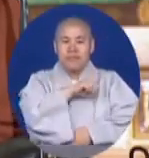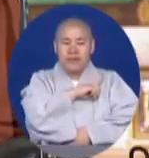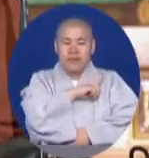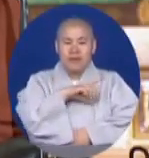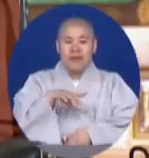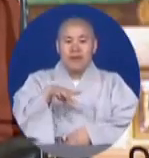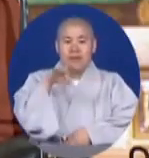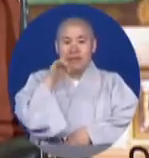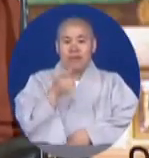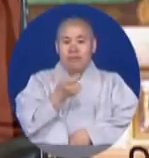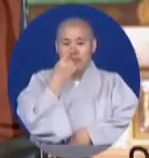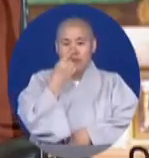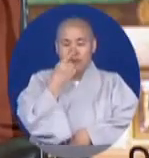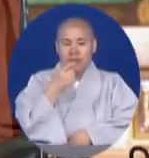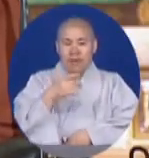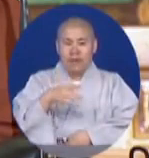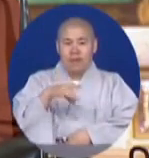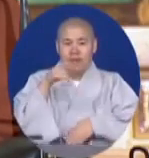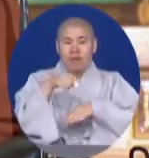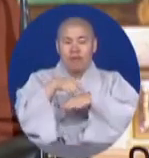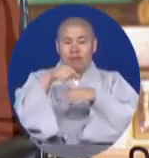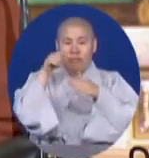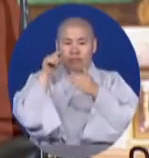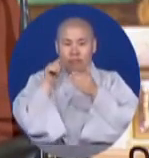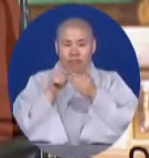제일 처음에 배우는 게 초심인데,